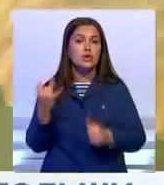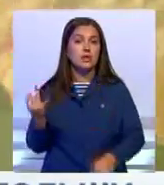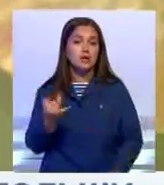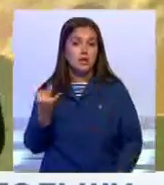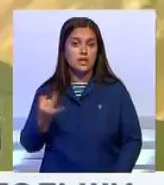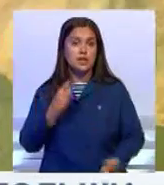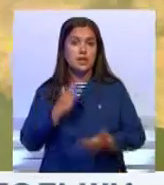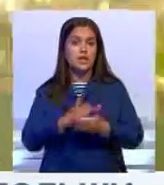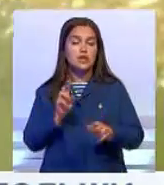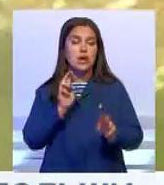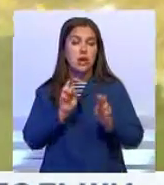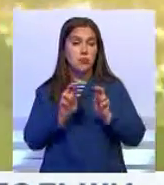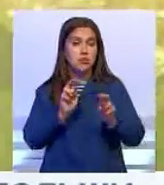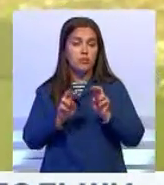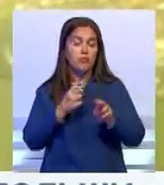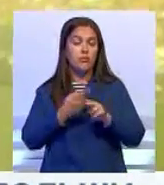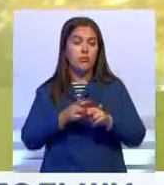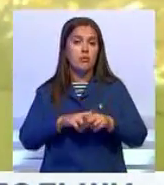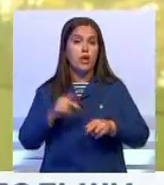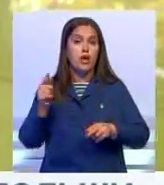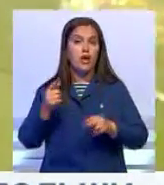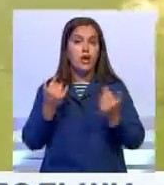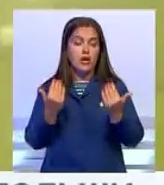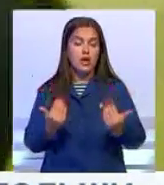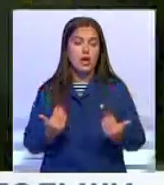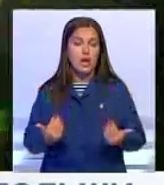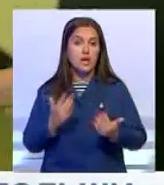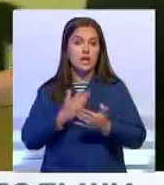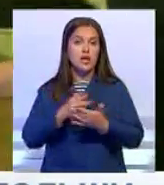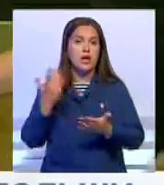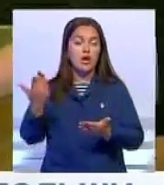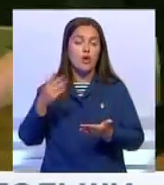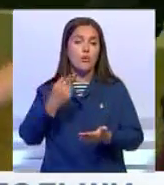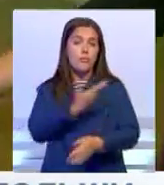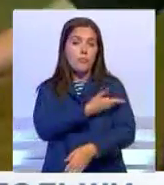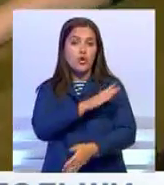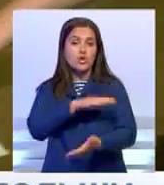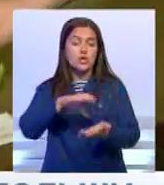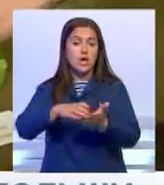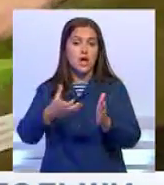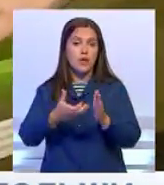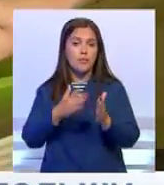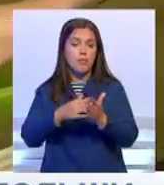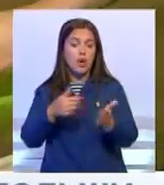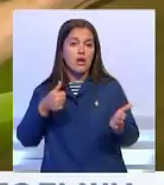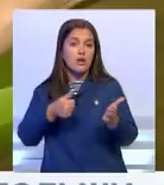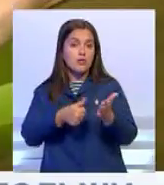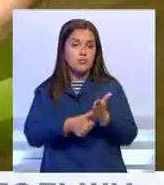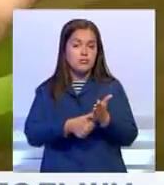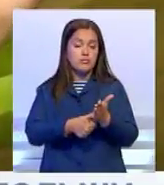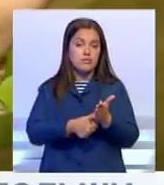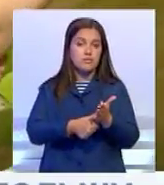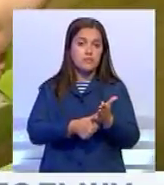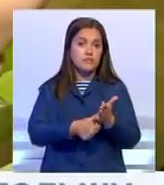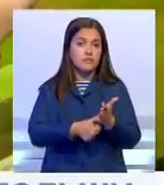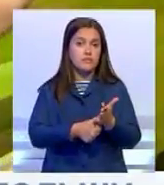привлекает посетителей в павильоне Польши – это вот эти конструкции. Например, нажав на кнопку,